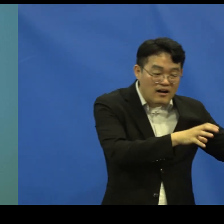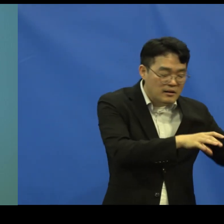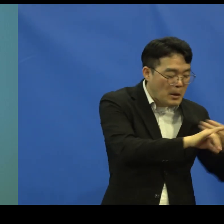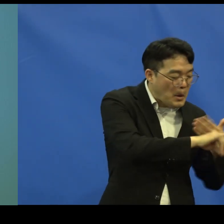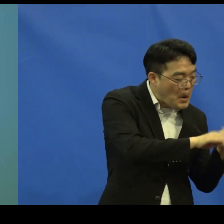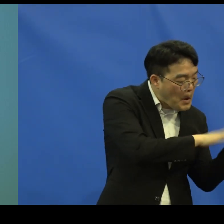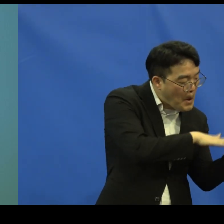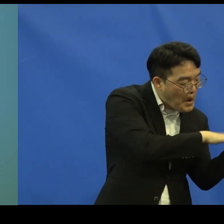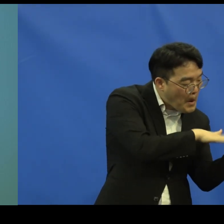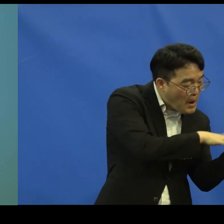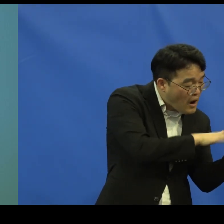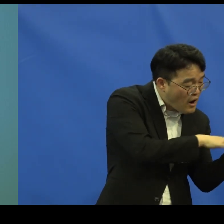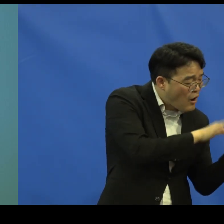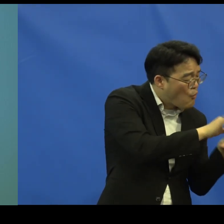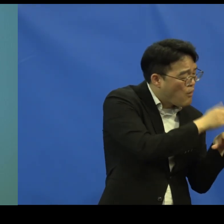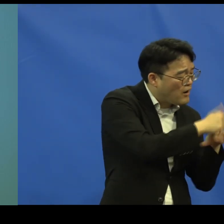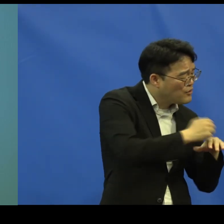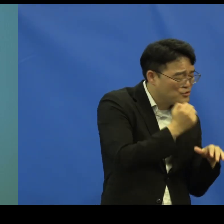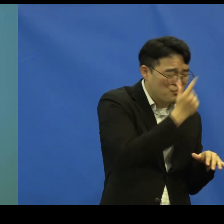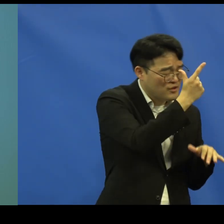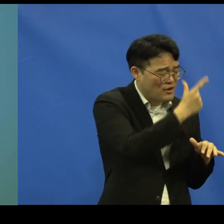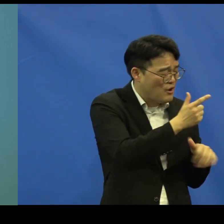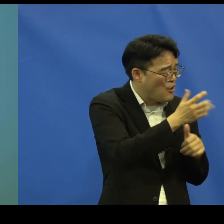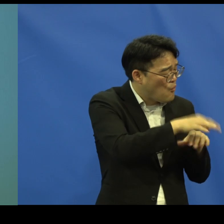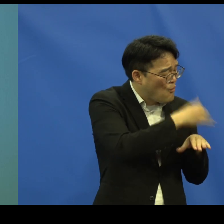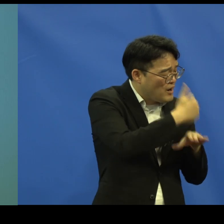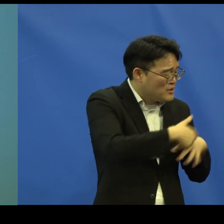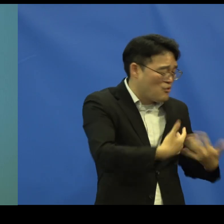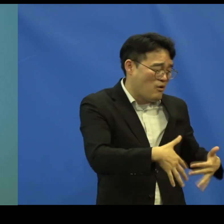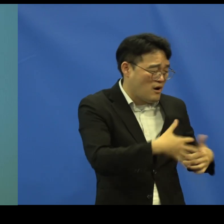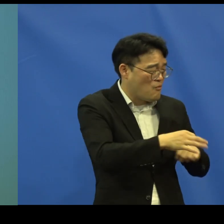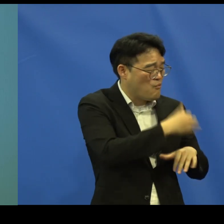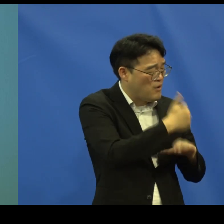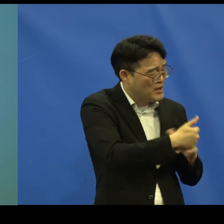밤을 가리지 않았다고 그래요. 그 가짜 신에게.